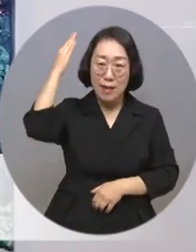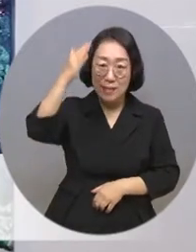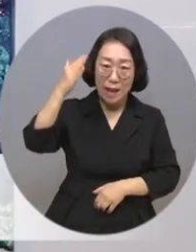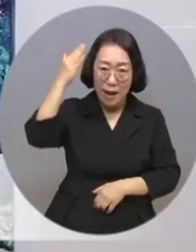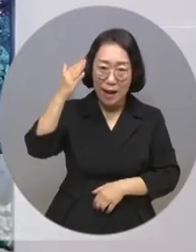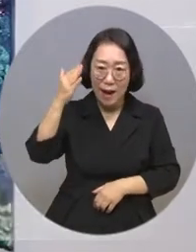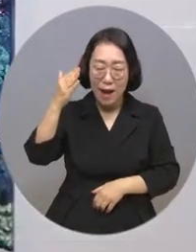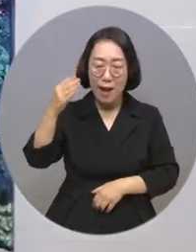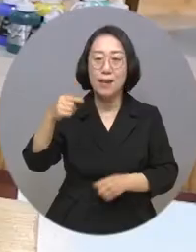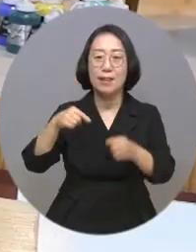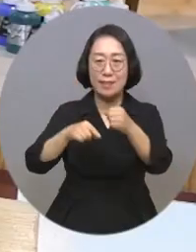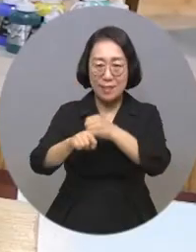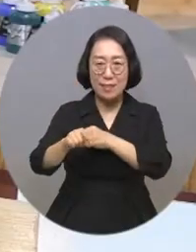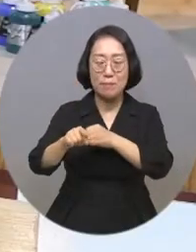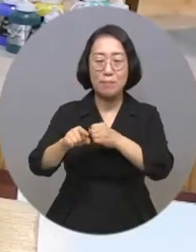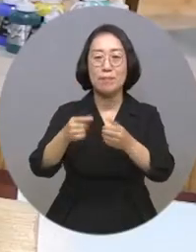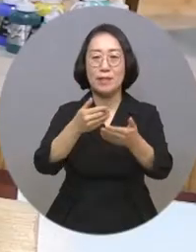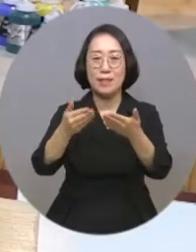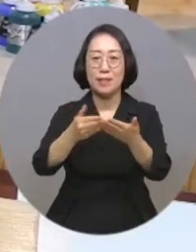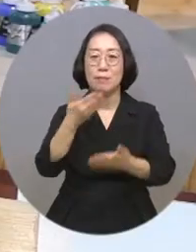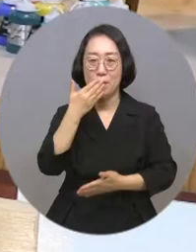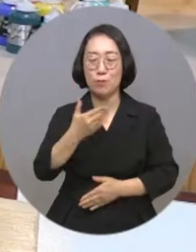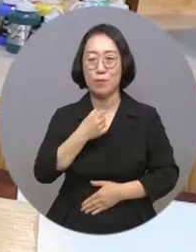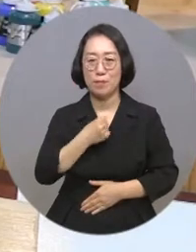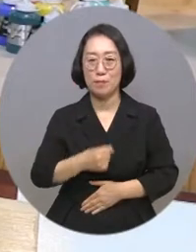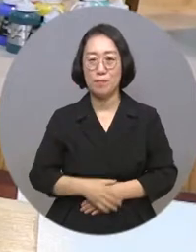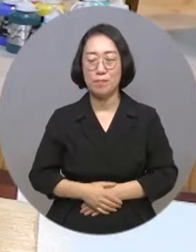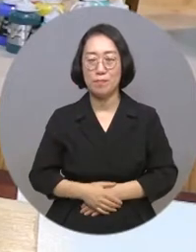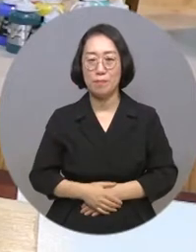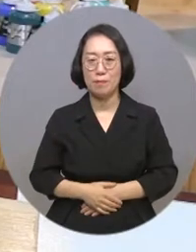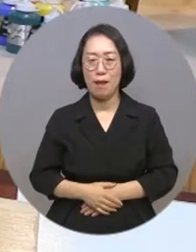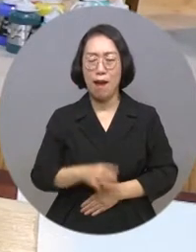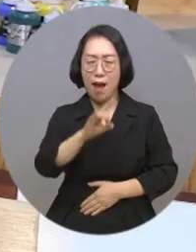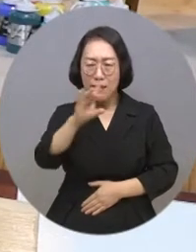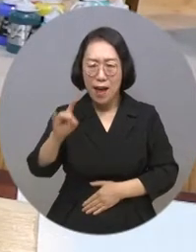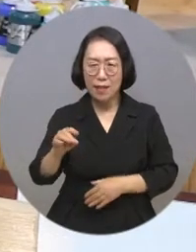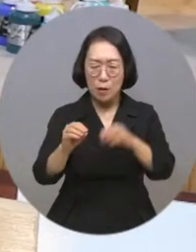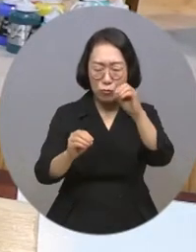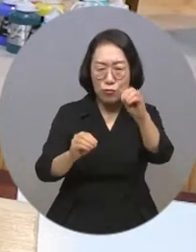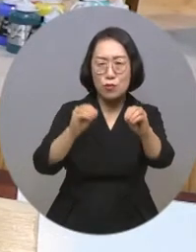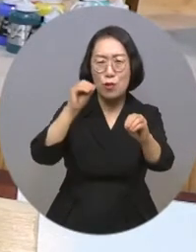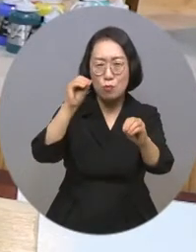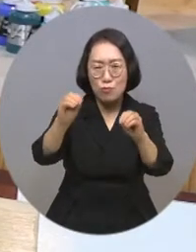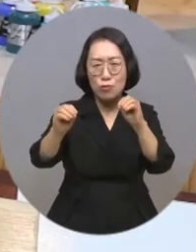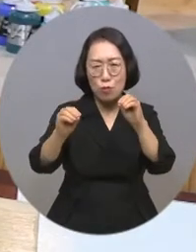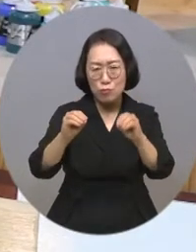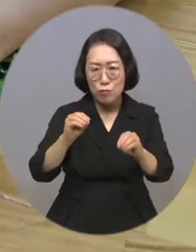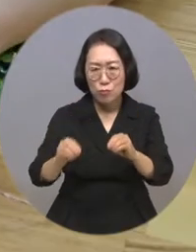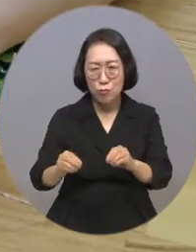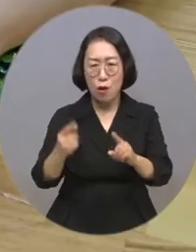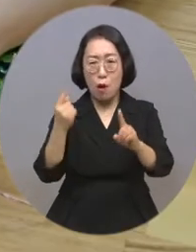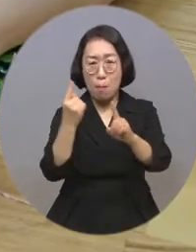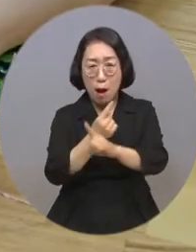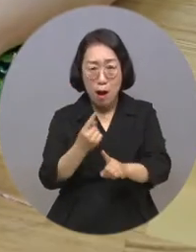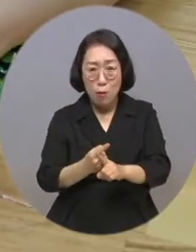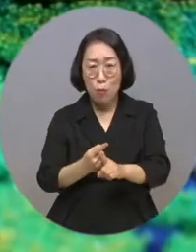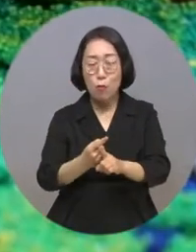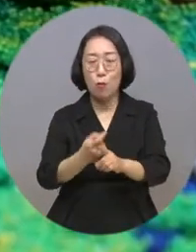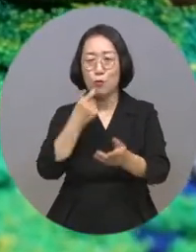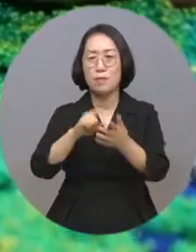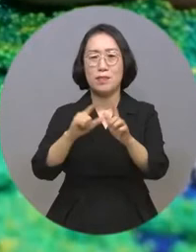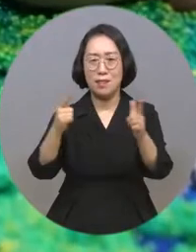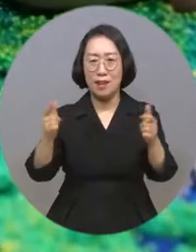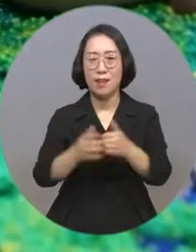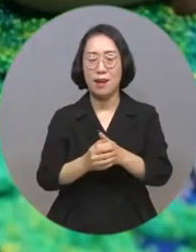담고 싶었습니다. 클레이 작품은 클레이를 하나하나 붙여 만들기 때문에 수정이 어려워 물감으로